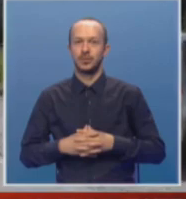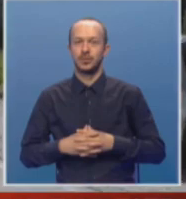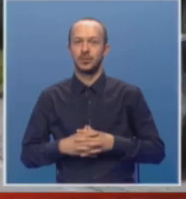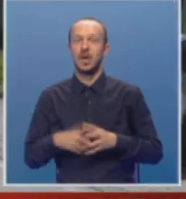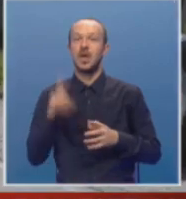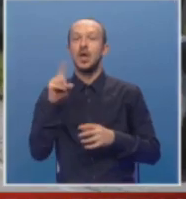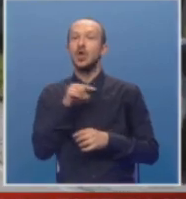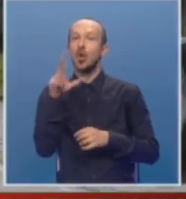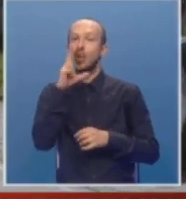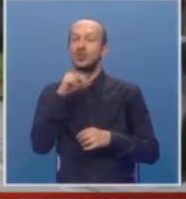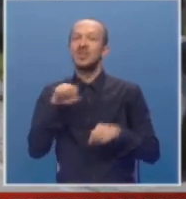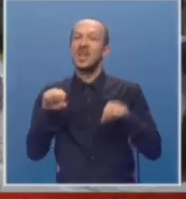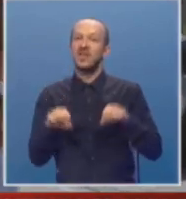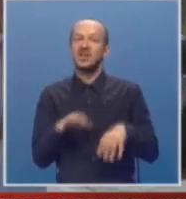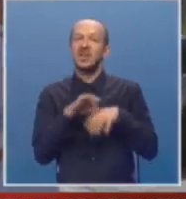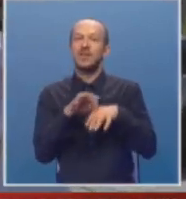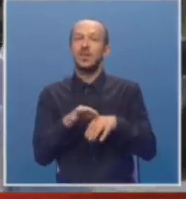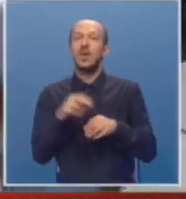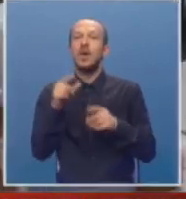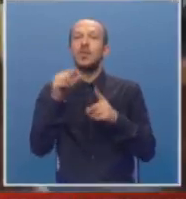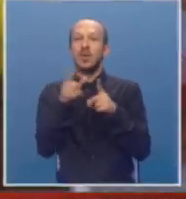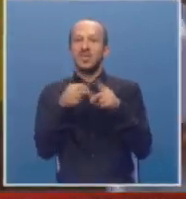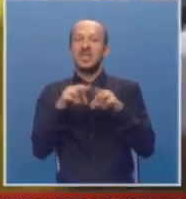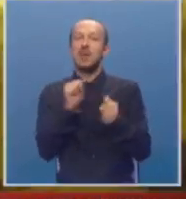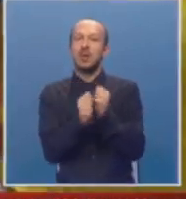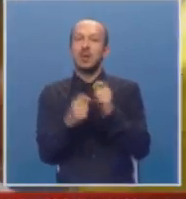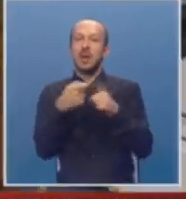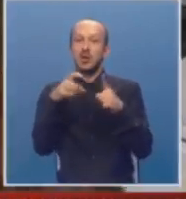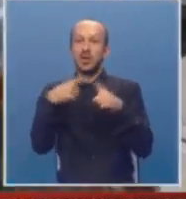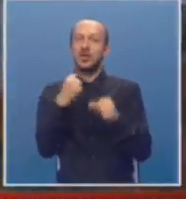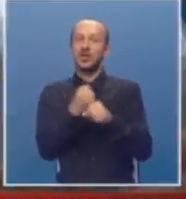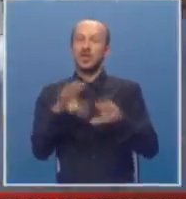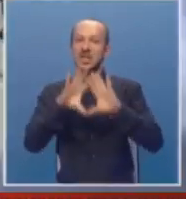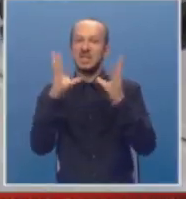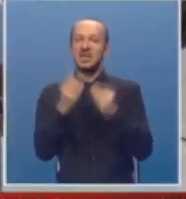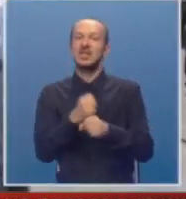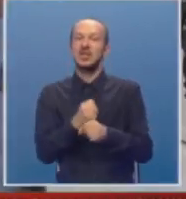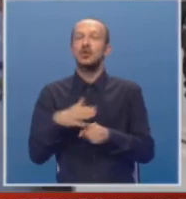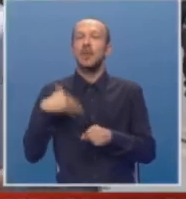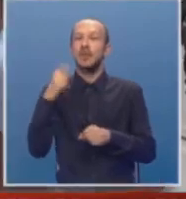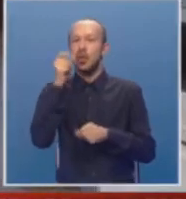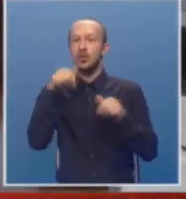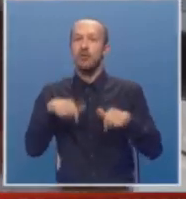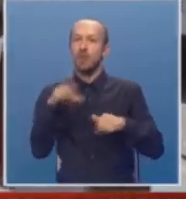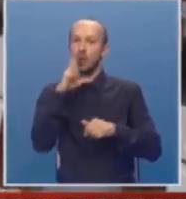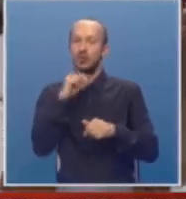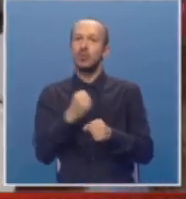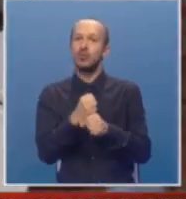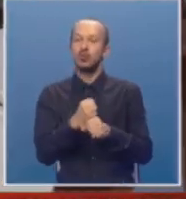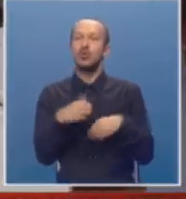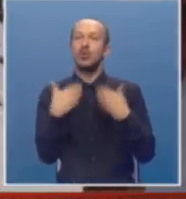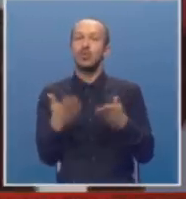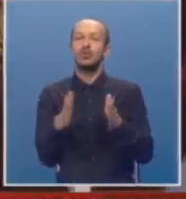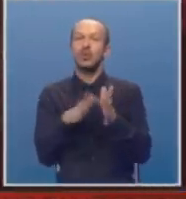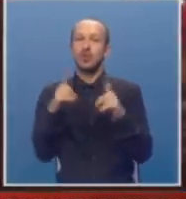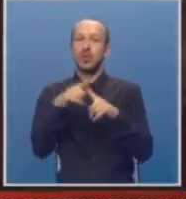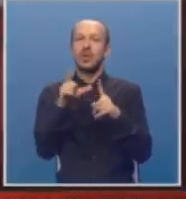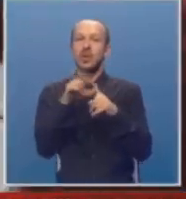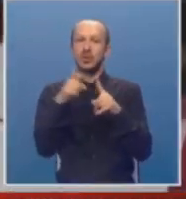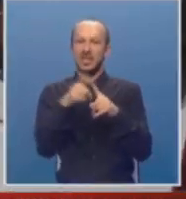I dok opštinske vlasti vode populacijsku borbu u Kalinoviku čineći sve da zadrže mlade ljude u ovoj opštini, podršku im pruža